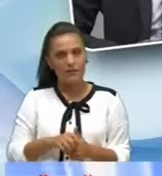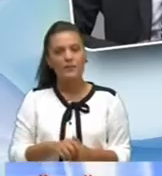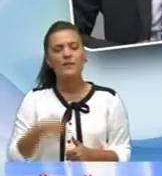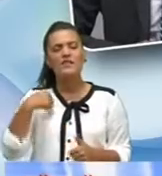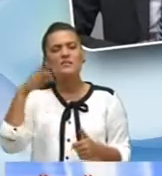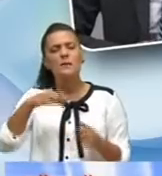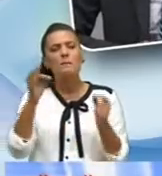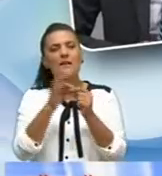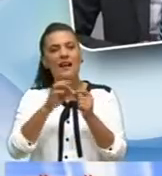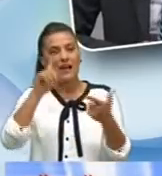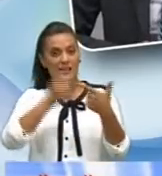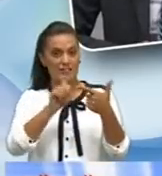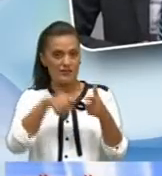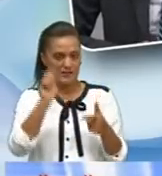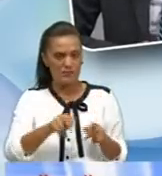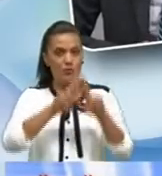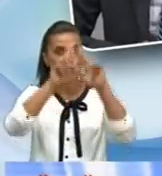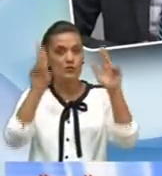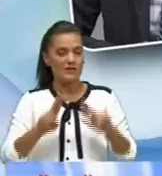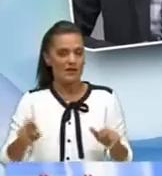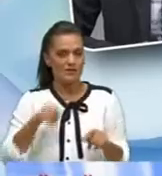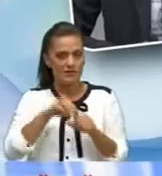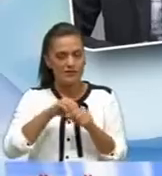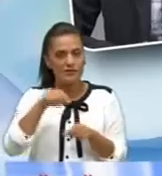Şu anda Biga'da ikincisini yaptık. Evet. Uluslararası.